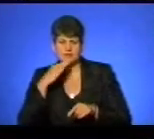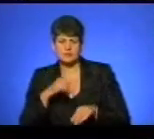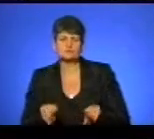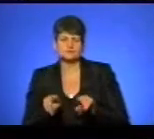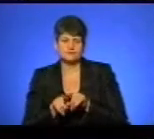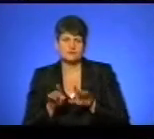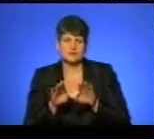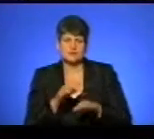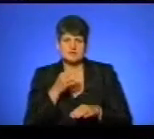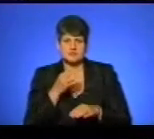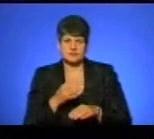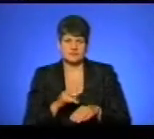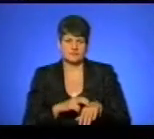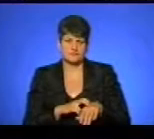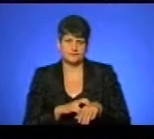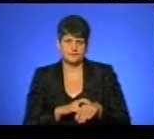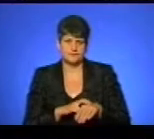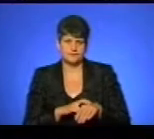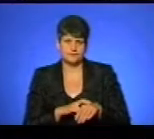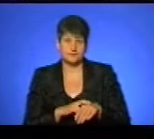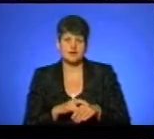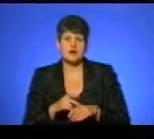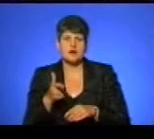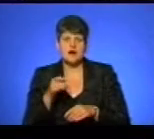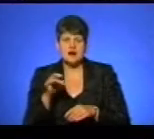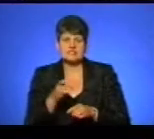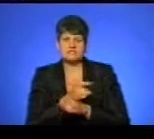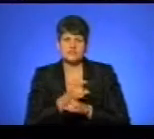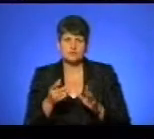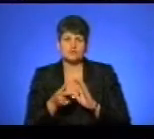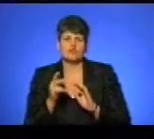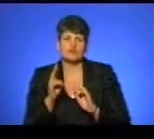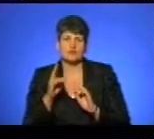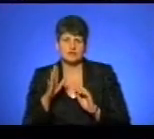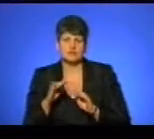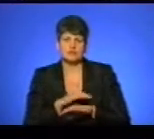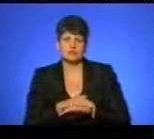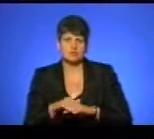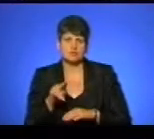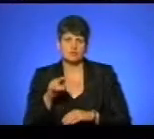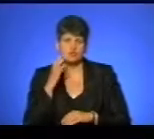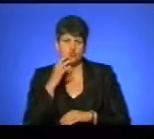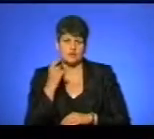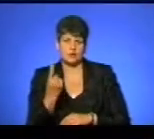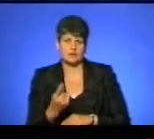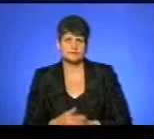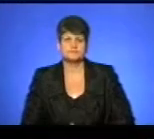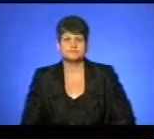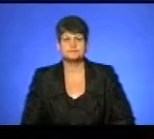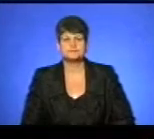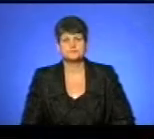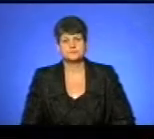лікар швидкої допомоги Ярослав Головатий. Зазначу, газ вибухнув у квартирі на вулиці Пушкіна, 1.